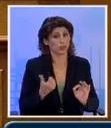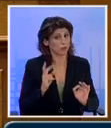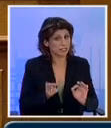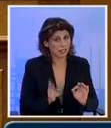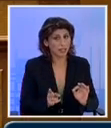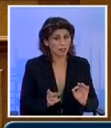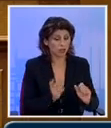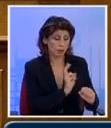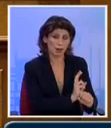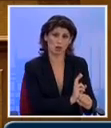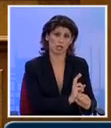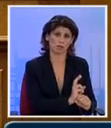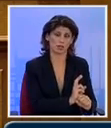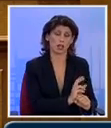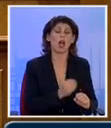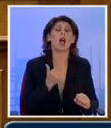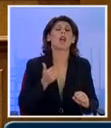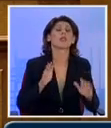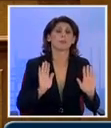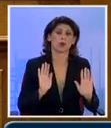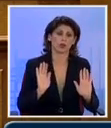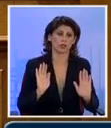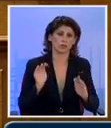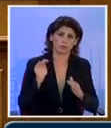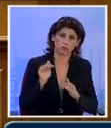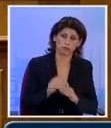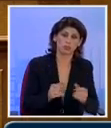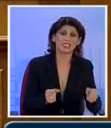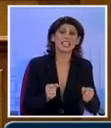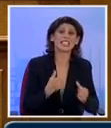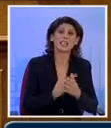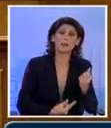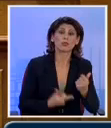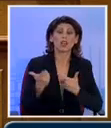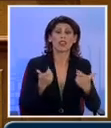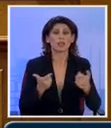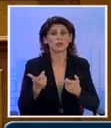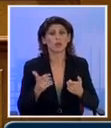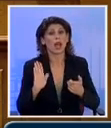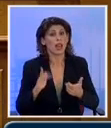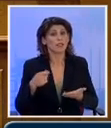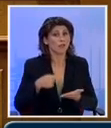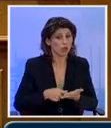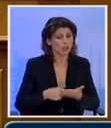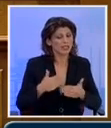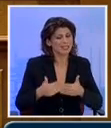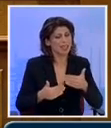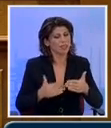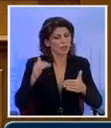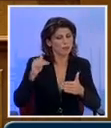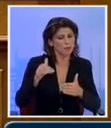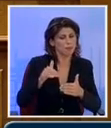κίνδυνο τα πλεονάσματα. Δεν πρόκειται να ξανακυλήσουμε σε κρίση ελλειμμάτων και δανεισμού. Αλλά τη φορολογία σταδιακά θα τη